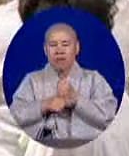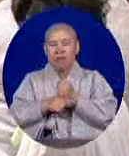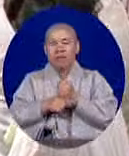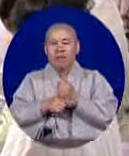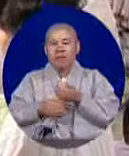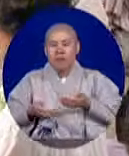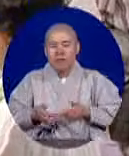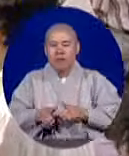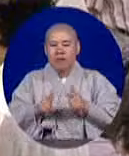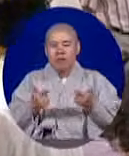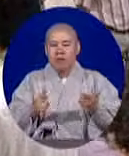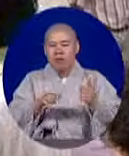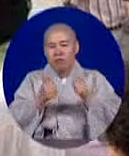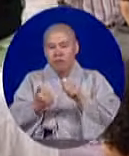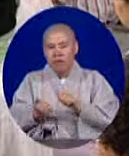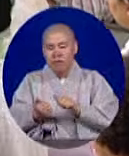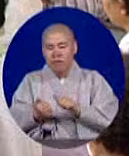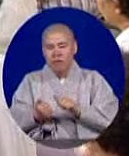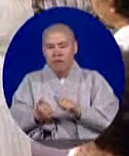불생불멸이요,